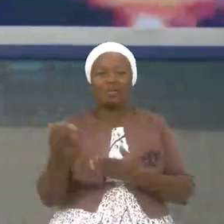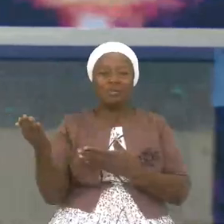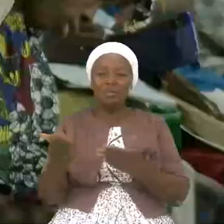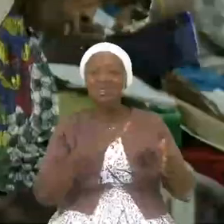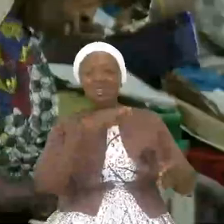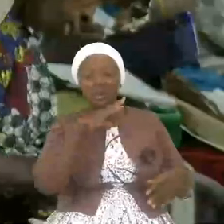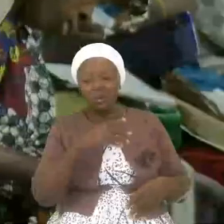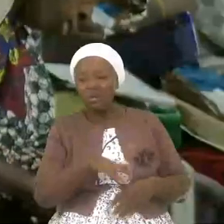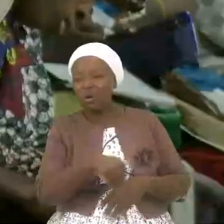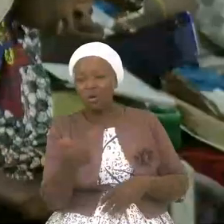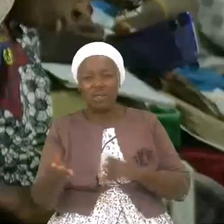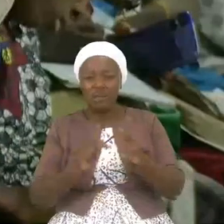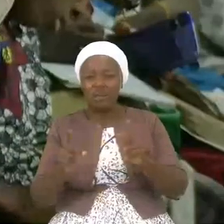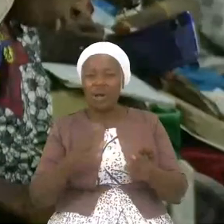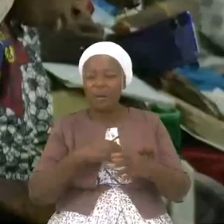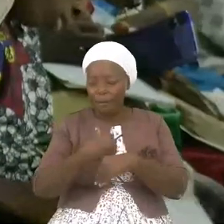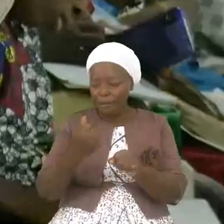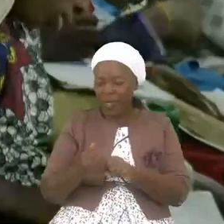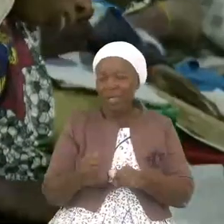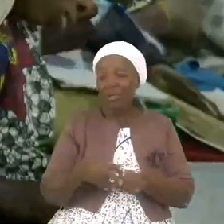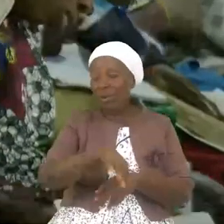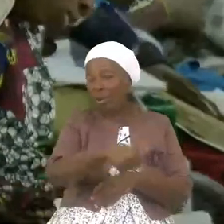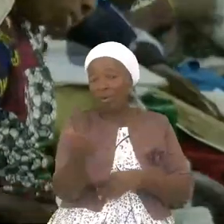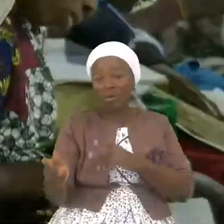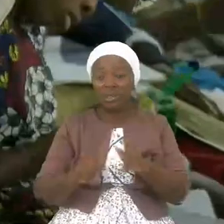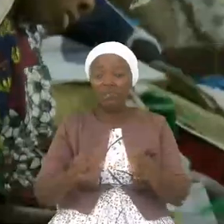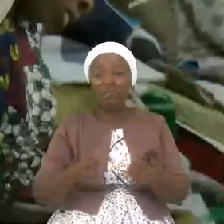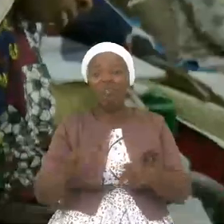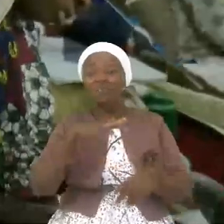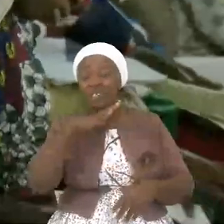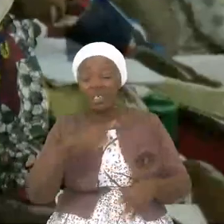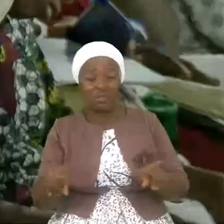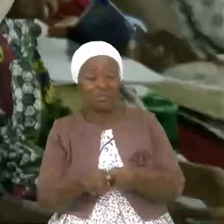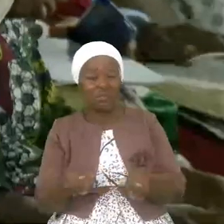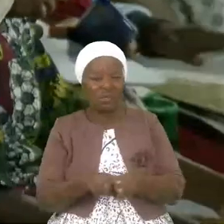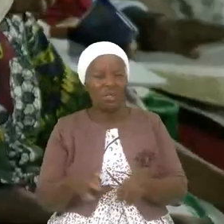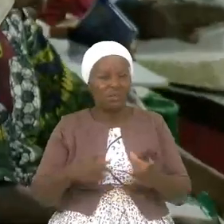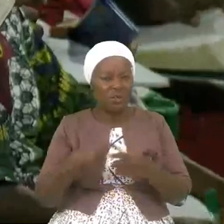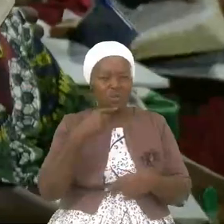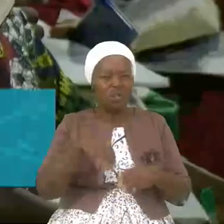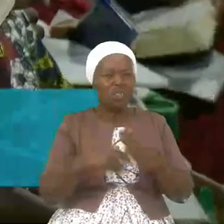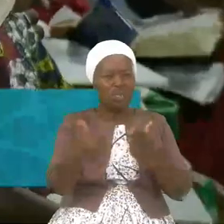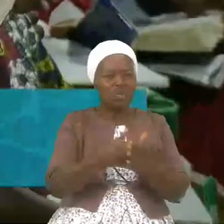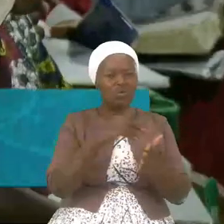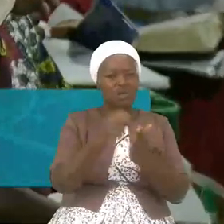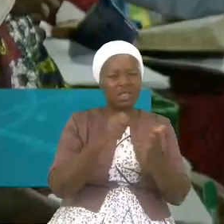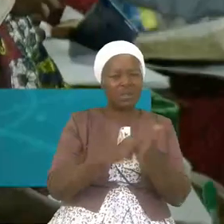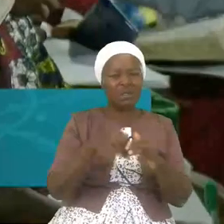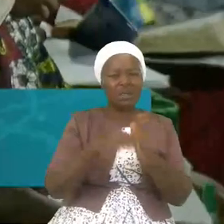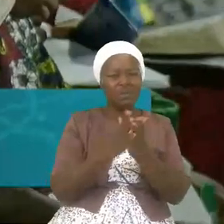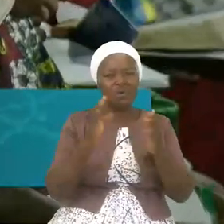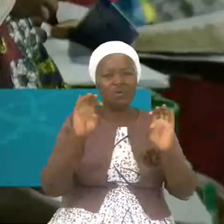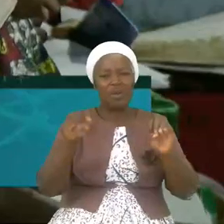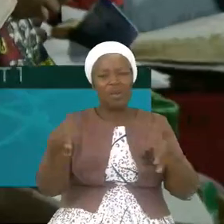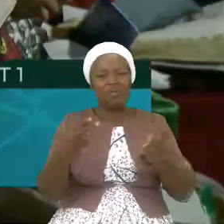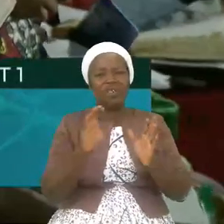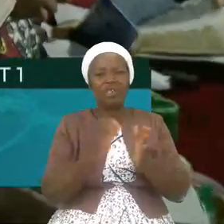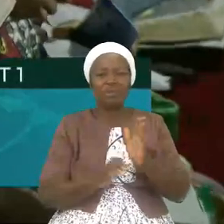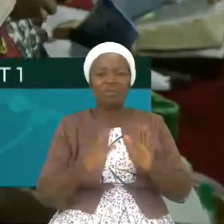autres. Et à les souiller également. Dans le Nouveau Testament, en Éphésiens